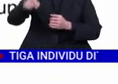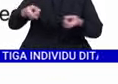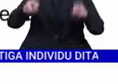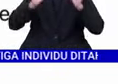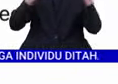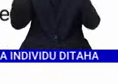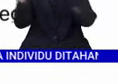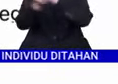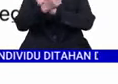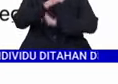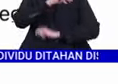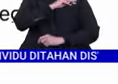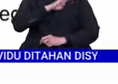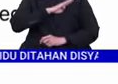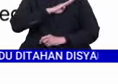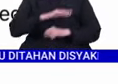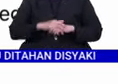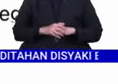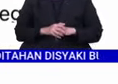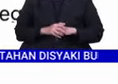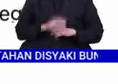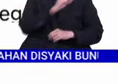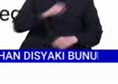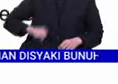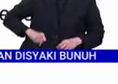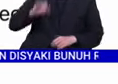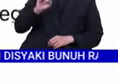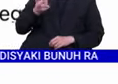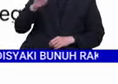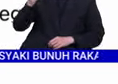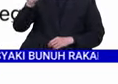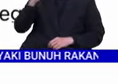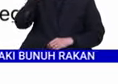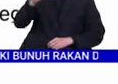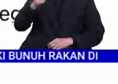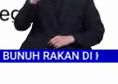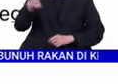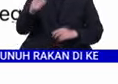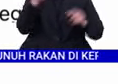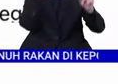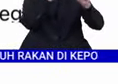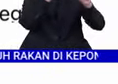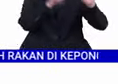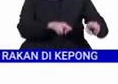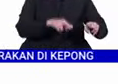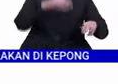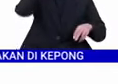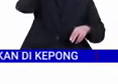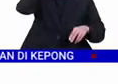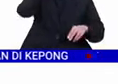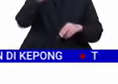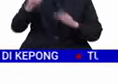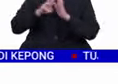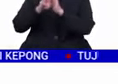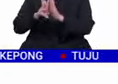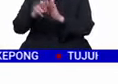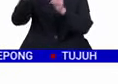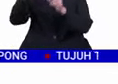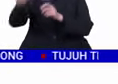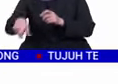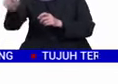segera ditukar oleh menteri besar Sultan Ibrahim juga senjata mengutamakan naasnya bayar dengan itu wakil rakyat yang sudah dipilih